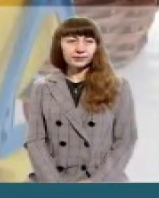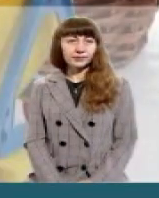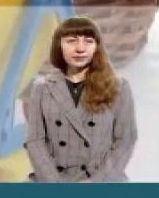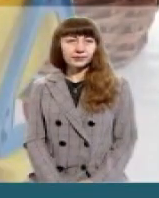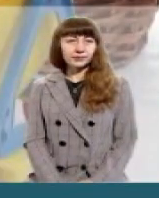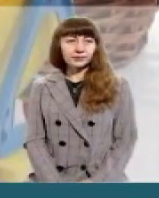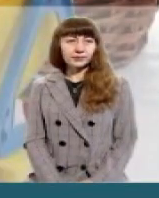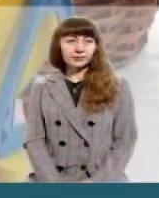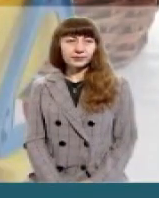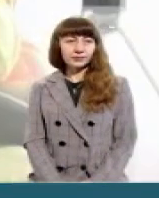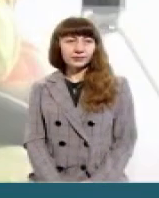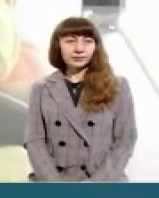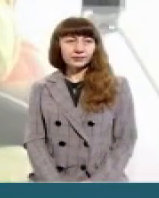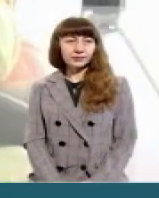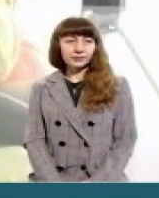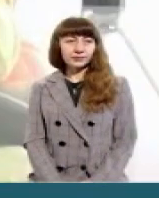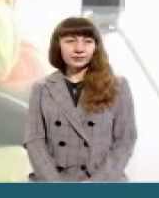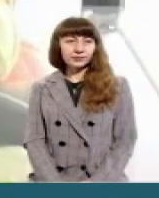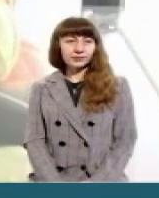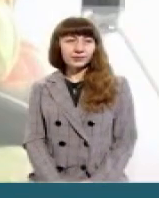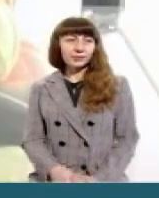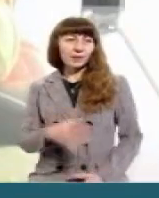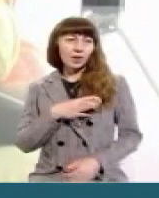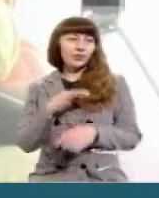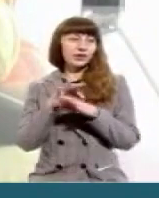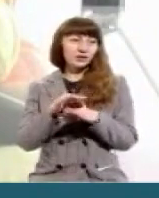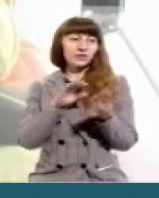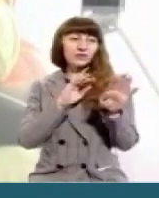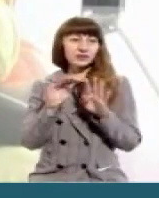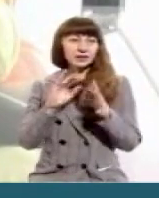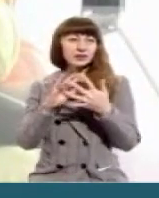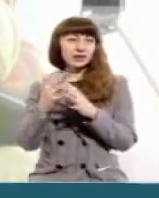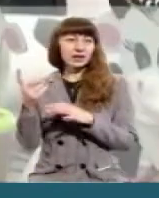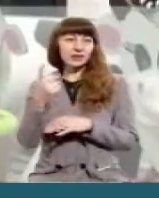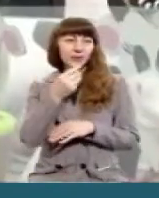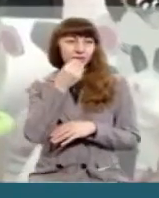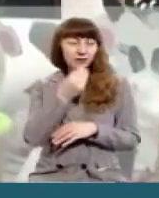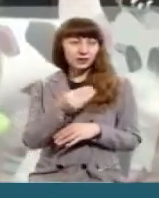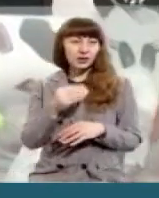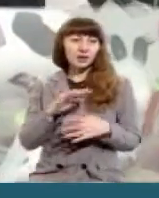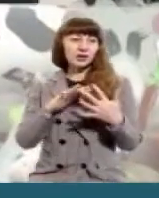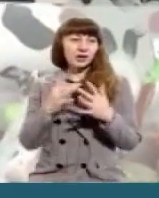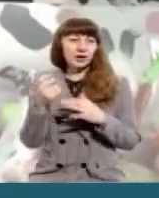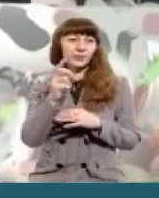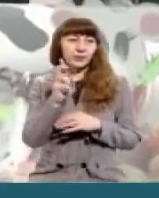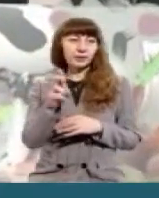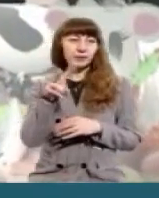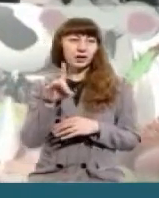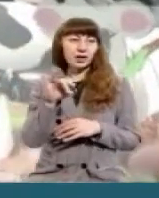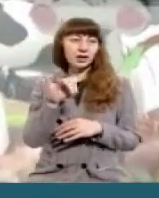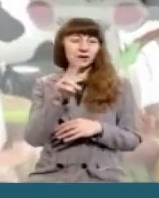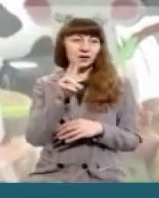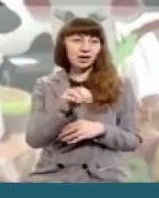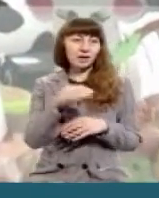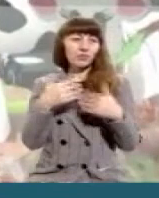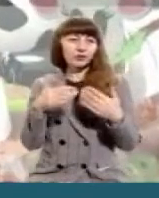күні орталықта ауыл шаруашылығы өнімдерінің көрмесі де ұйымдастырылды. Бейімбет Майлин ауданының шаруалары азық-түліктің түр-түрін өндіреді.